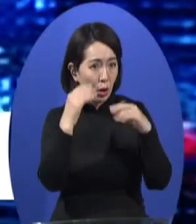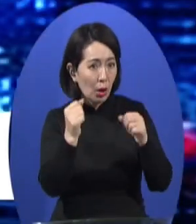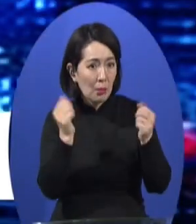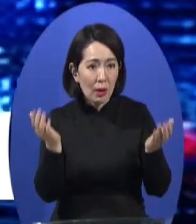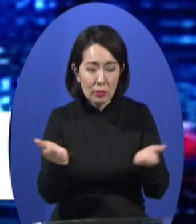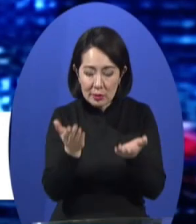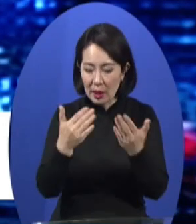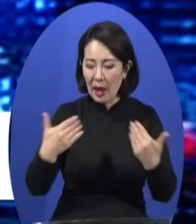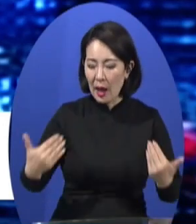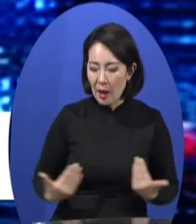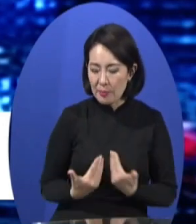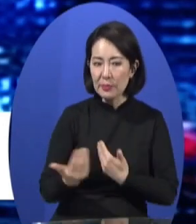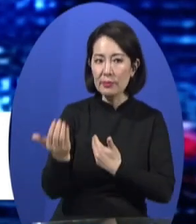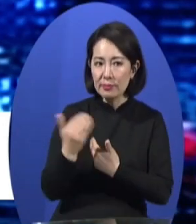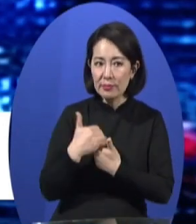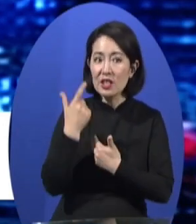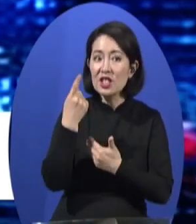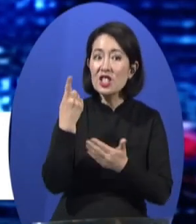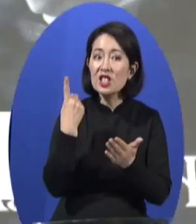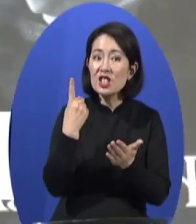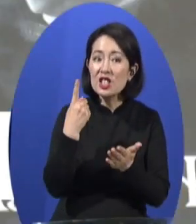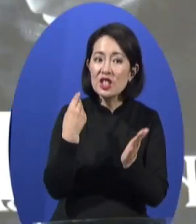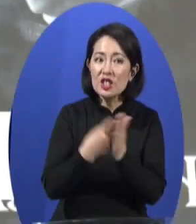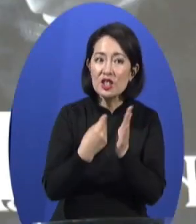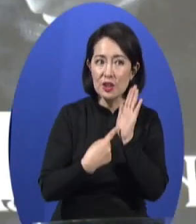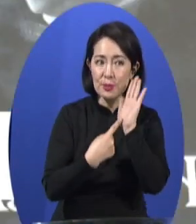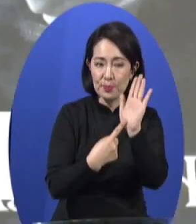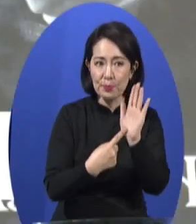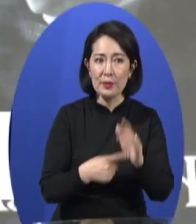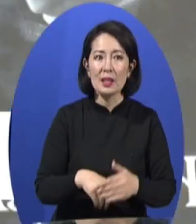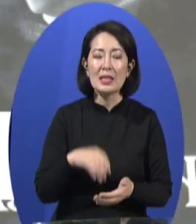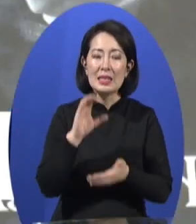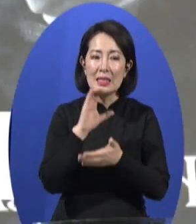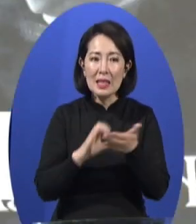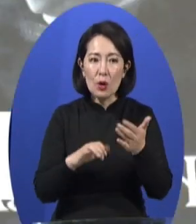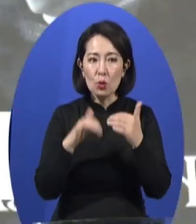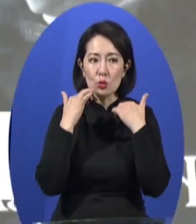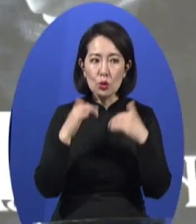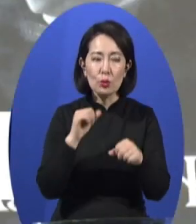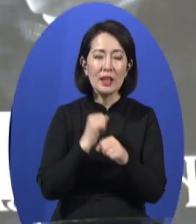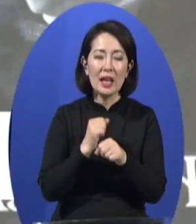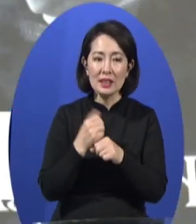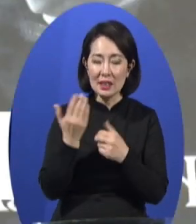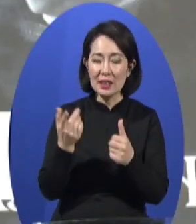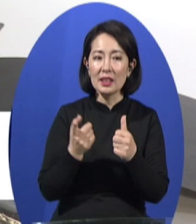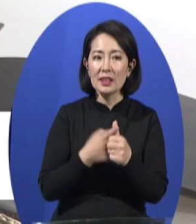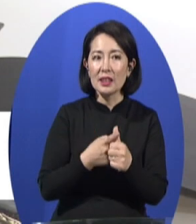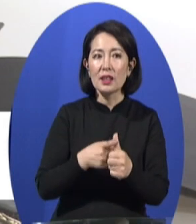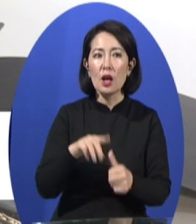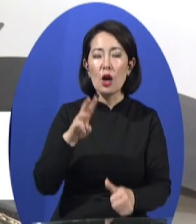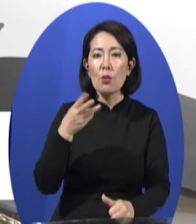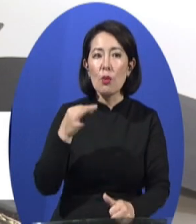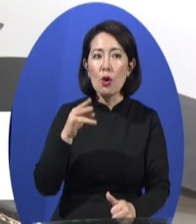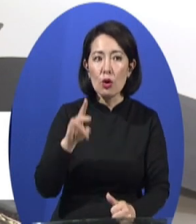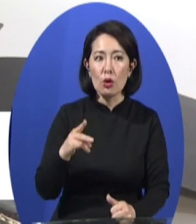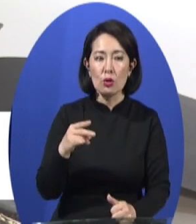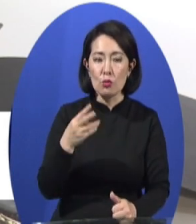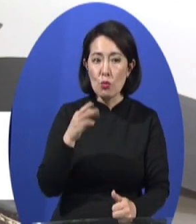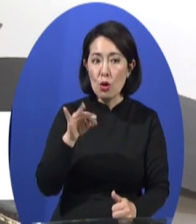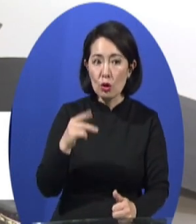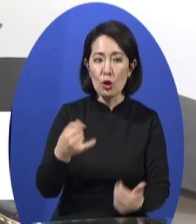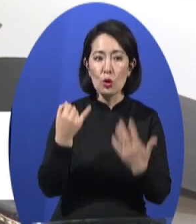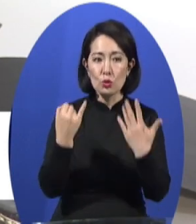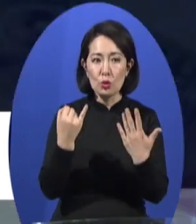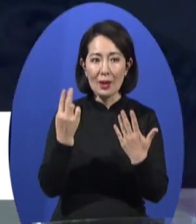одоо амьдралдаа нэвтрүүлж байгаа нэгэн жишээг одоо үзүүлье. За санхүүгийн зөвлөхөр ажилдаг мөнгөн 6 дансны арга гэдгийг